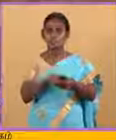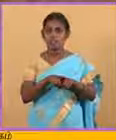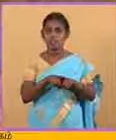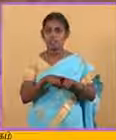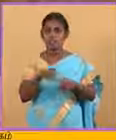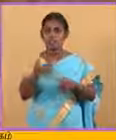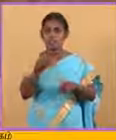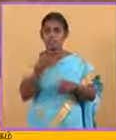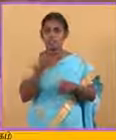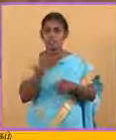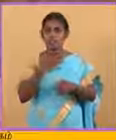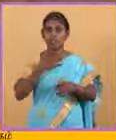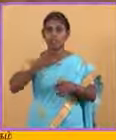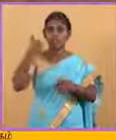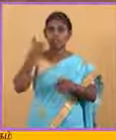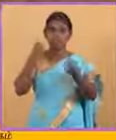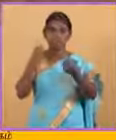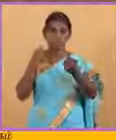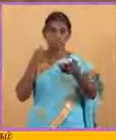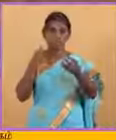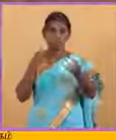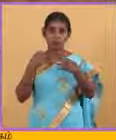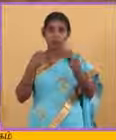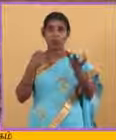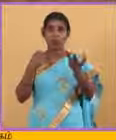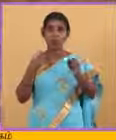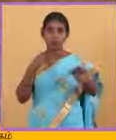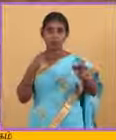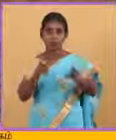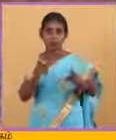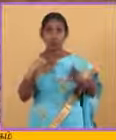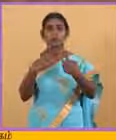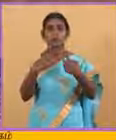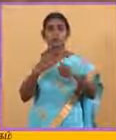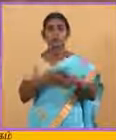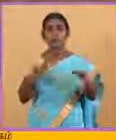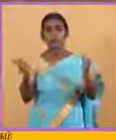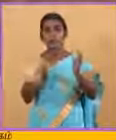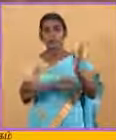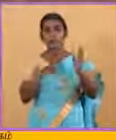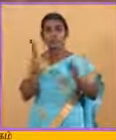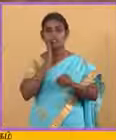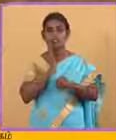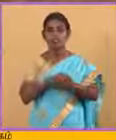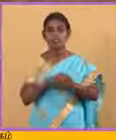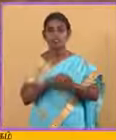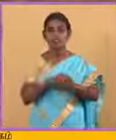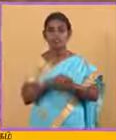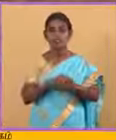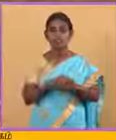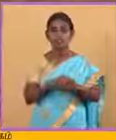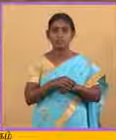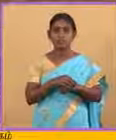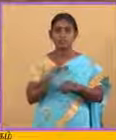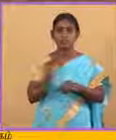என்கிட்ட சொல்லலை அப்படின்னு சொல்கிறான். அப்போ அப்படி சொல்லலைன்னு என்ன செய்வான்? அவன் வீட்டுக்கு போகும்போது அவன் பாதையில் வச்சு அடிப்பான். இந்த மாதிரி ஒரு இது வந்து நல்ல